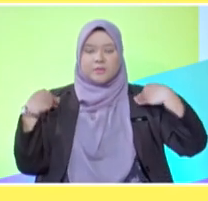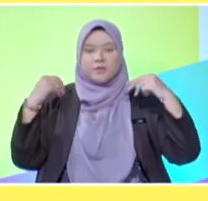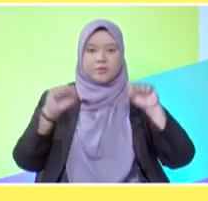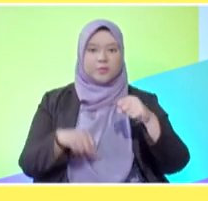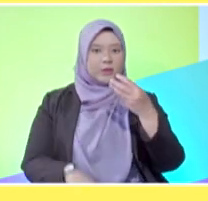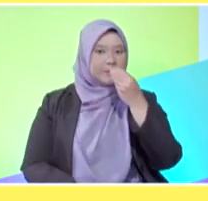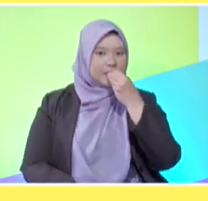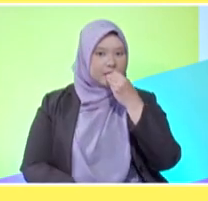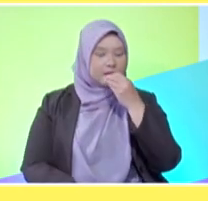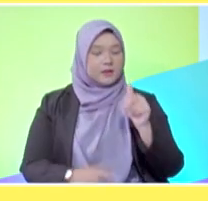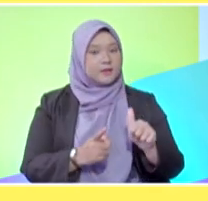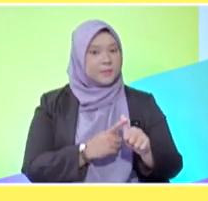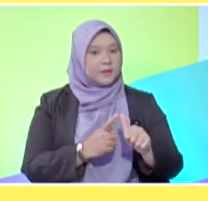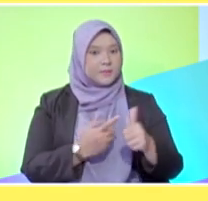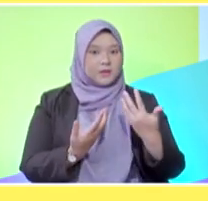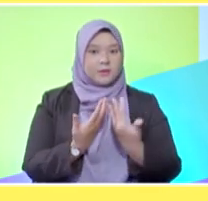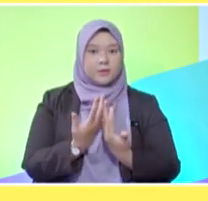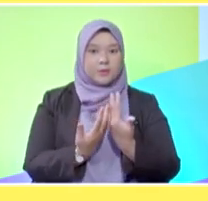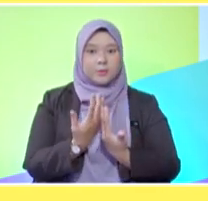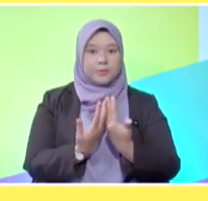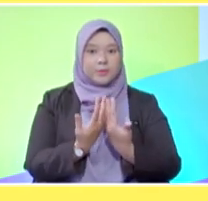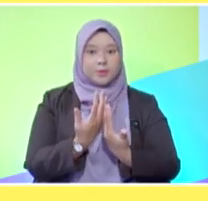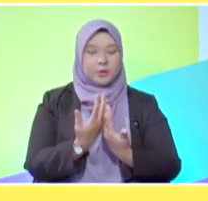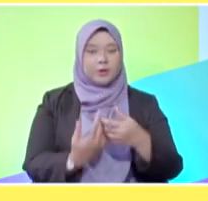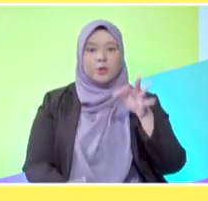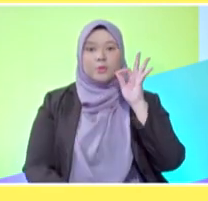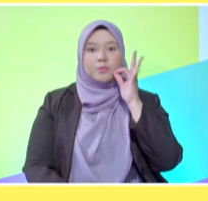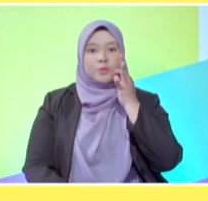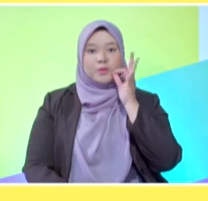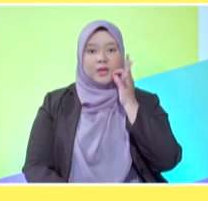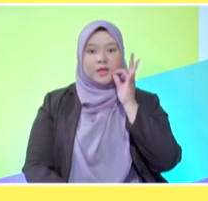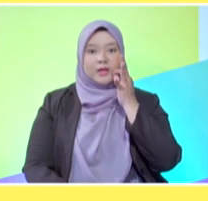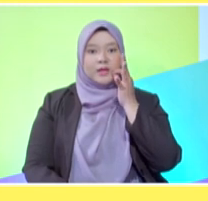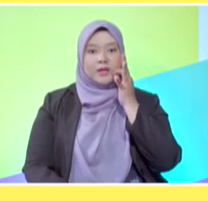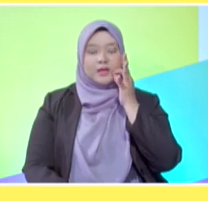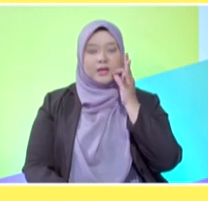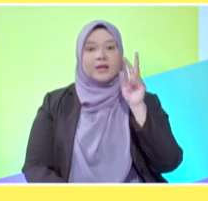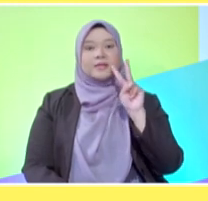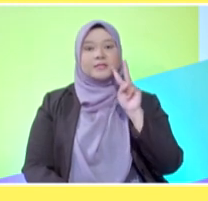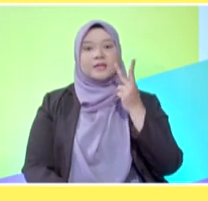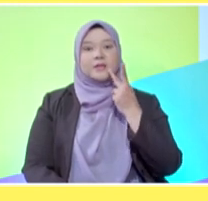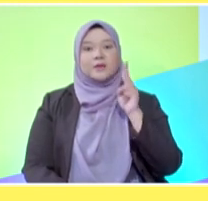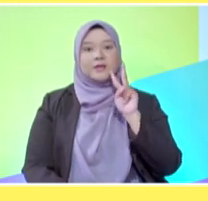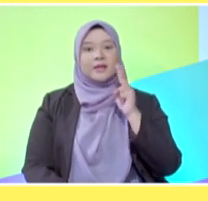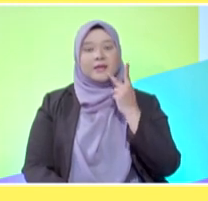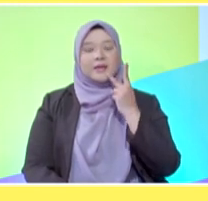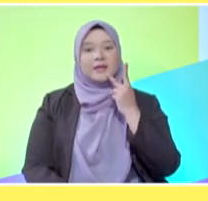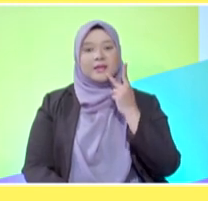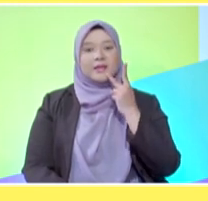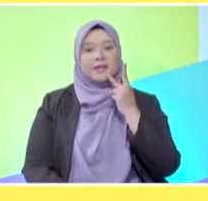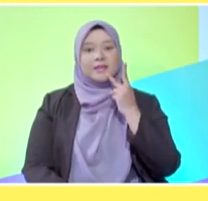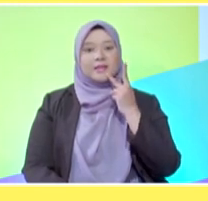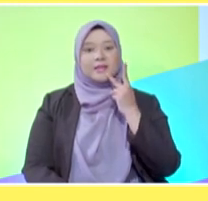rumput yang kedua buah-buahan yang ketiga sayur-sayuran dan yang